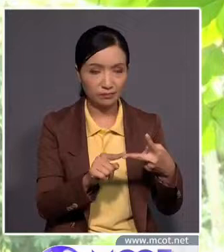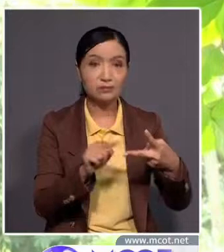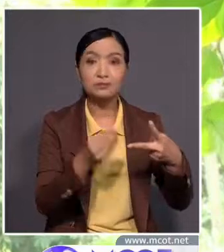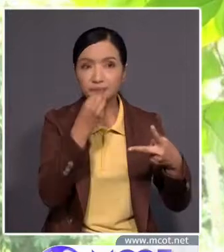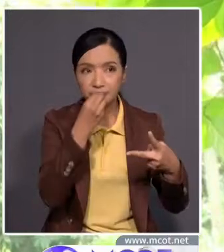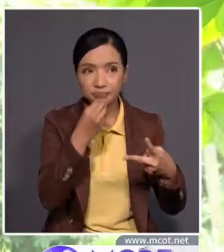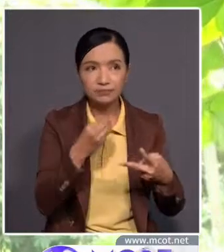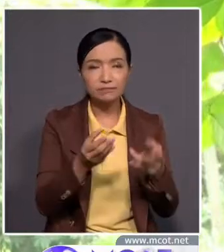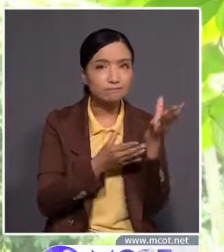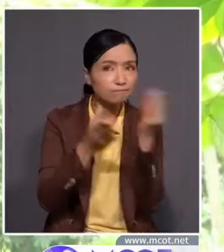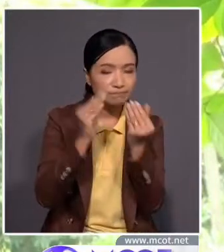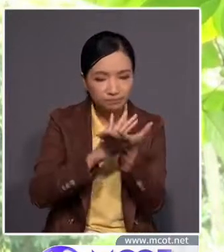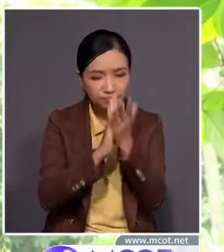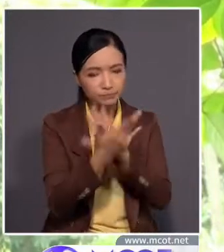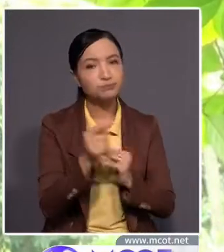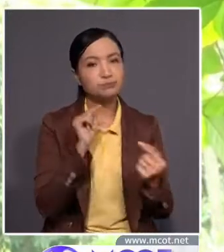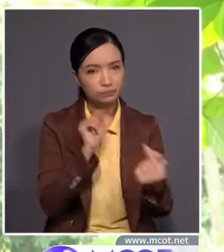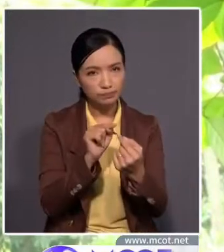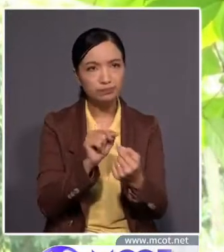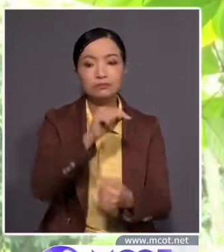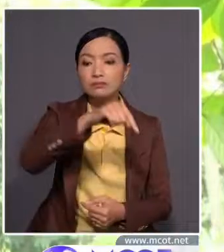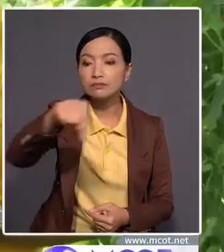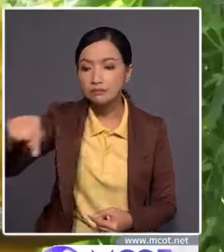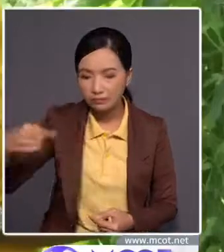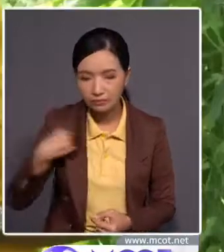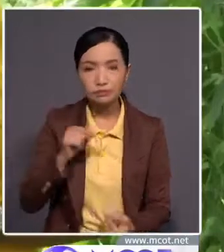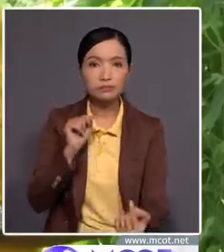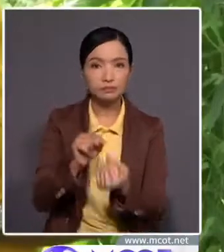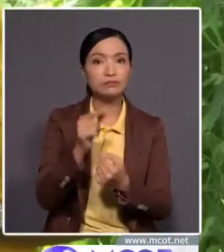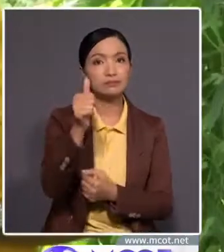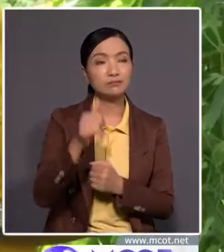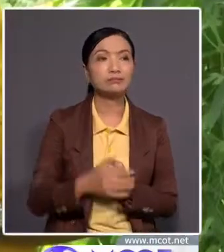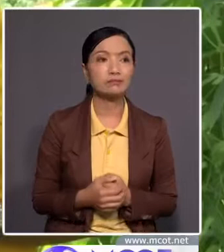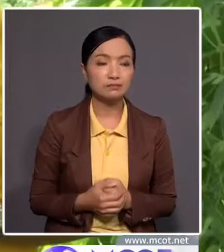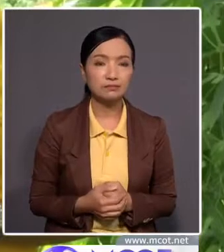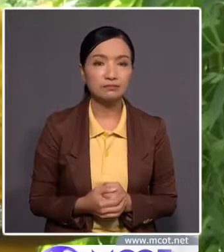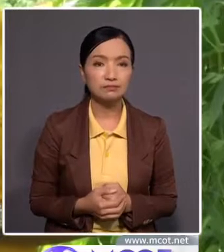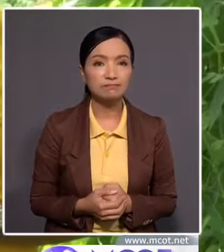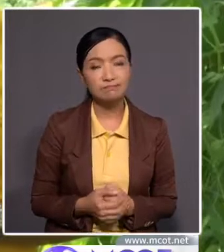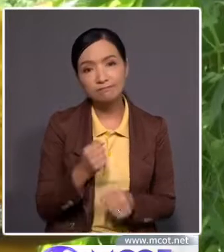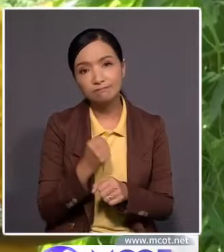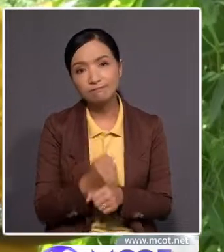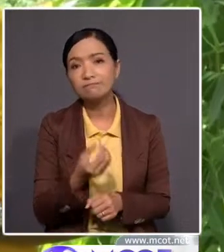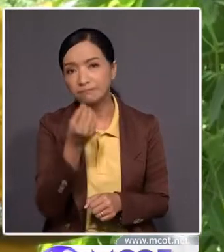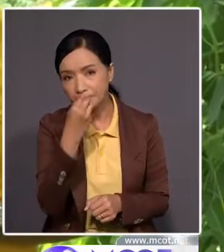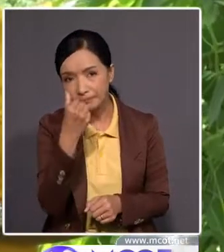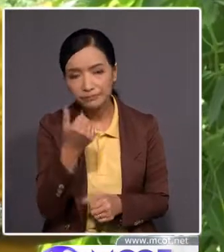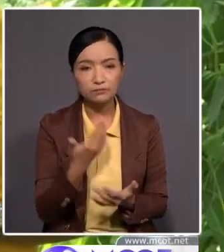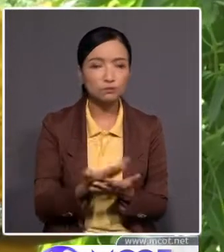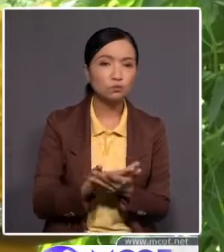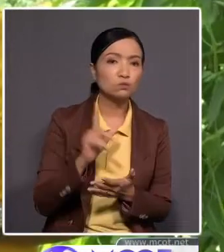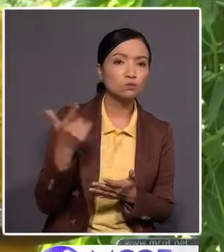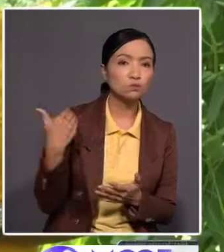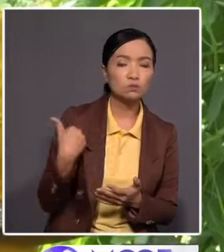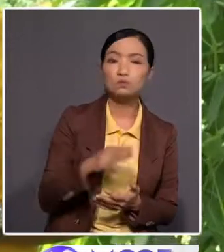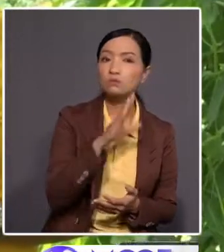ารถเรียนรู้แล้วก็ปรับให้เหมาะสมได ้ ตามสิ่งที่เรามี ครับ แต่ทั้งหมดทั้งมวลหาในเรื่องของวิถีทำกินได้มีเงินมีทองมากมายขนาดไหนแต่